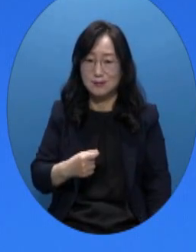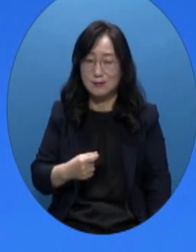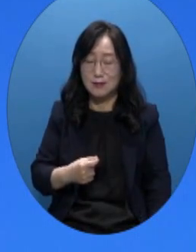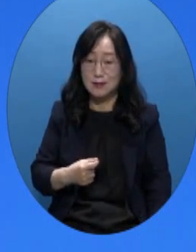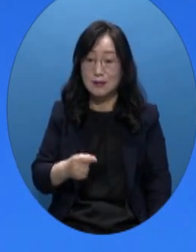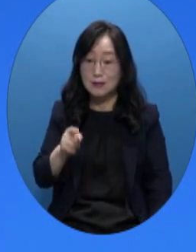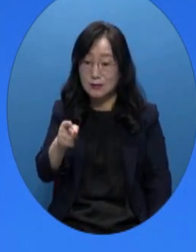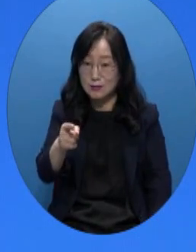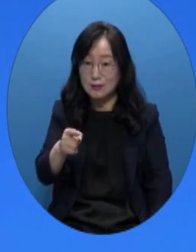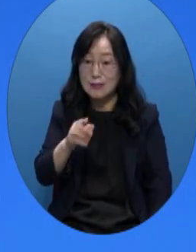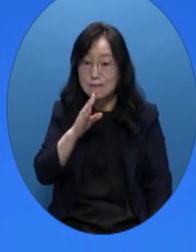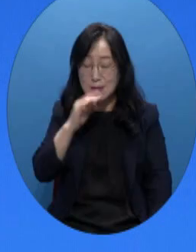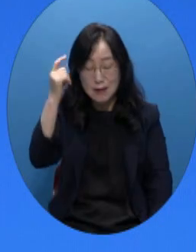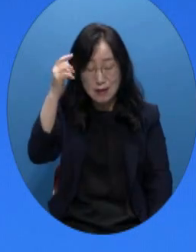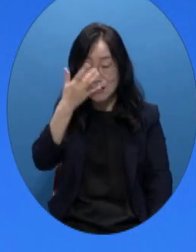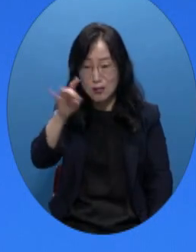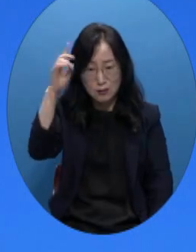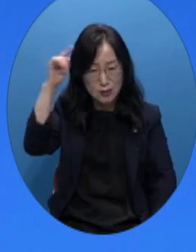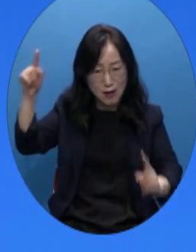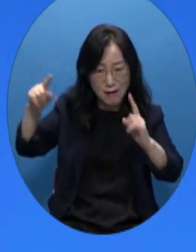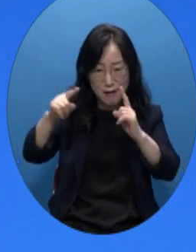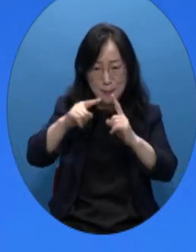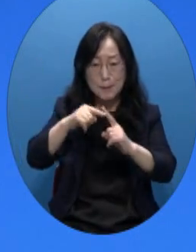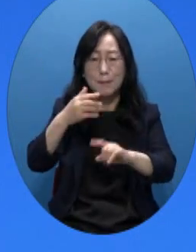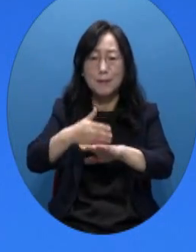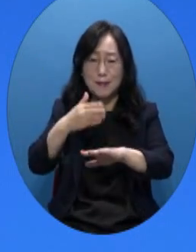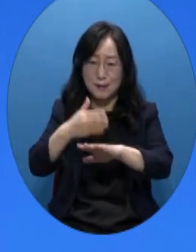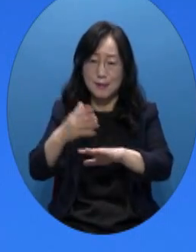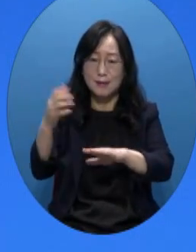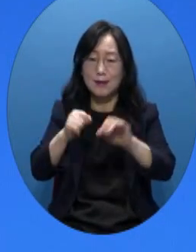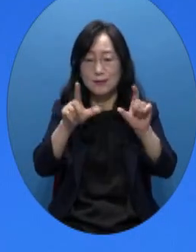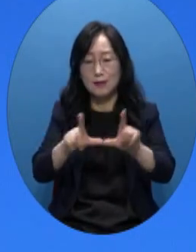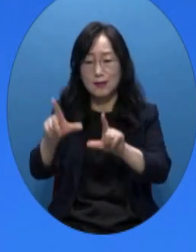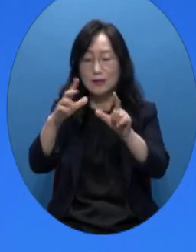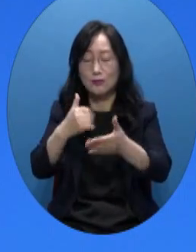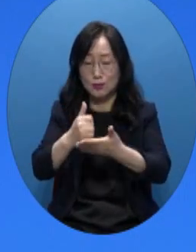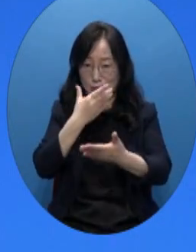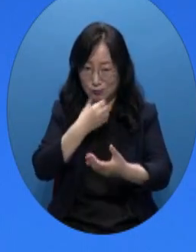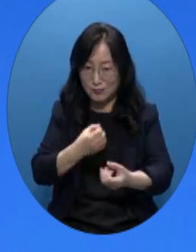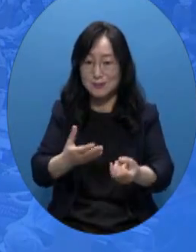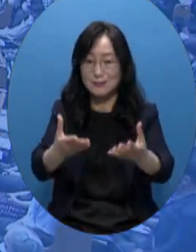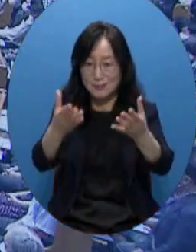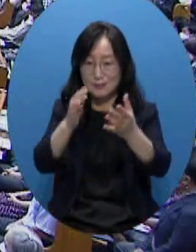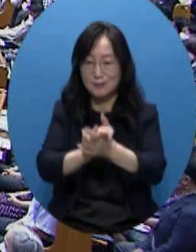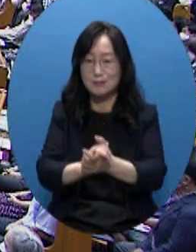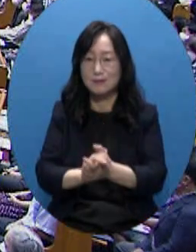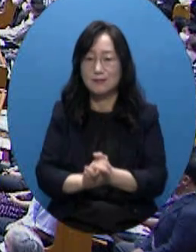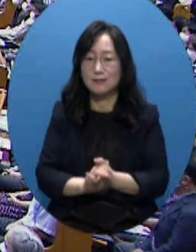같은 절대긍정 절대감사의 삶을 살아가는 여러분 모두 되기를 주님으로 축원합니다.